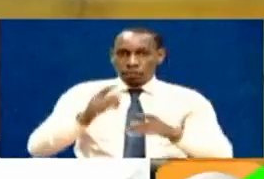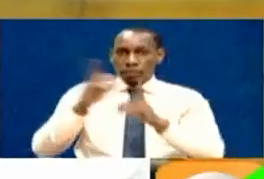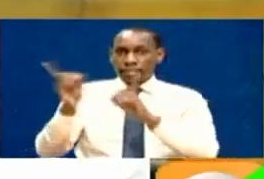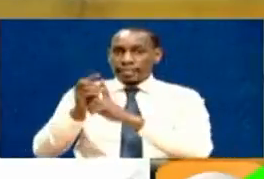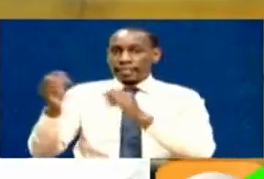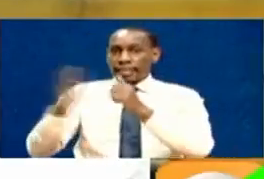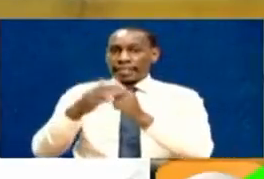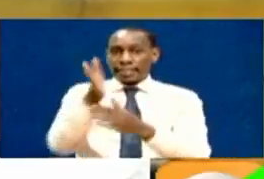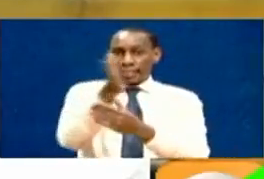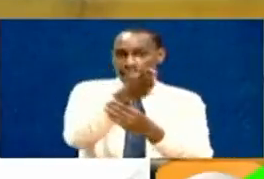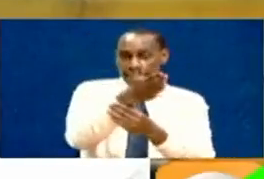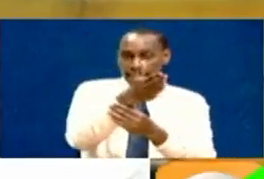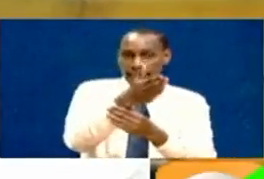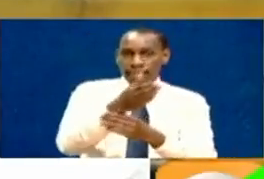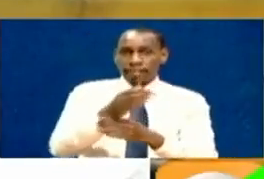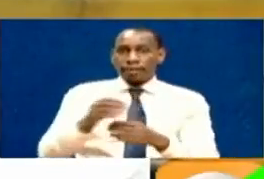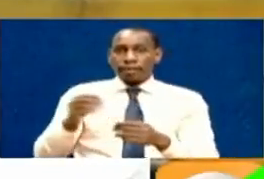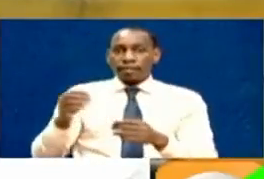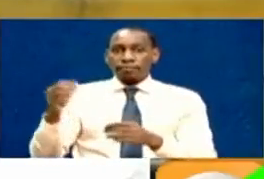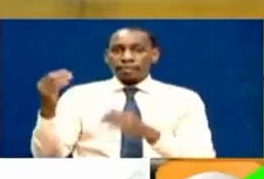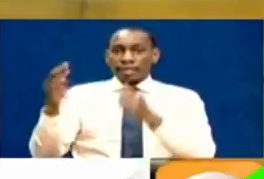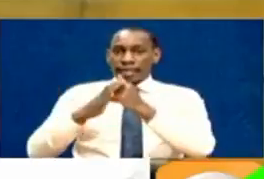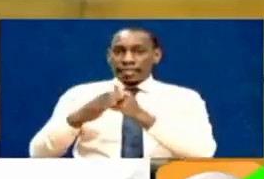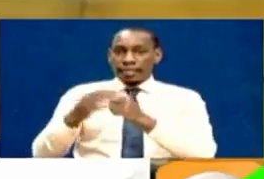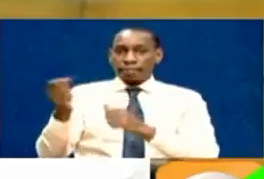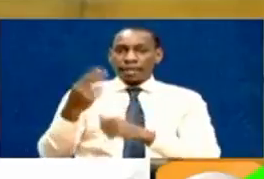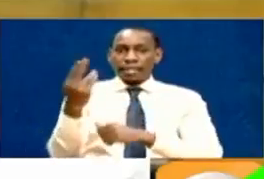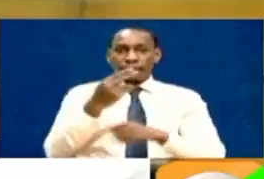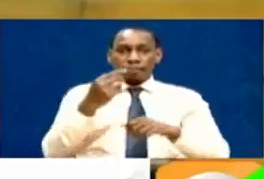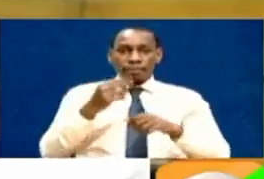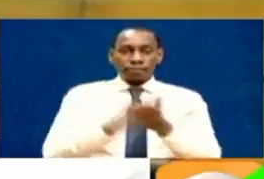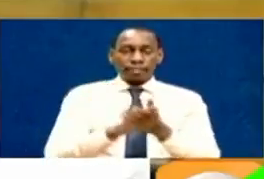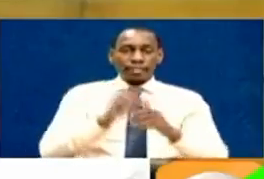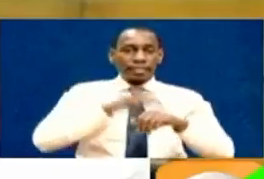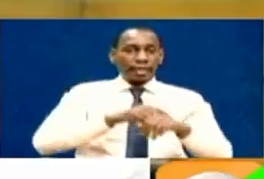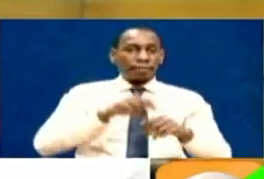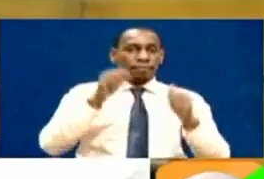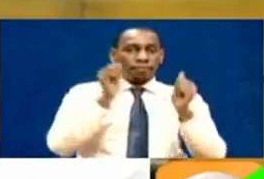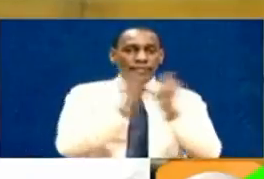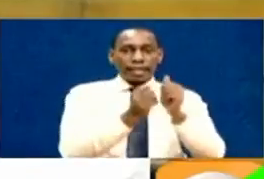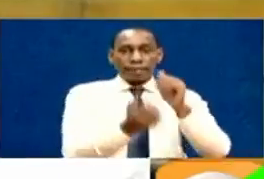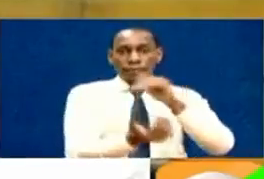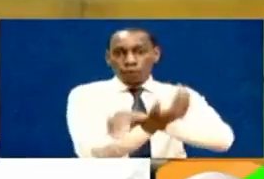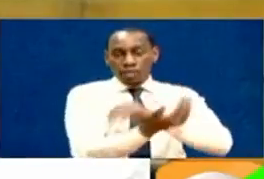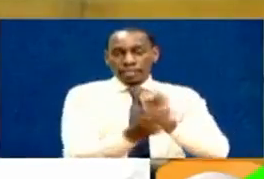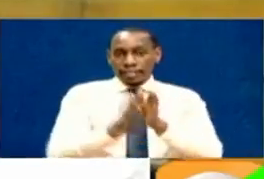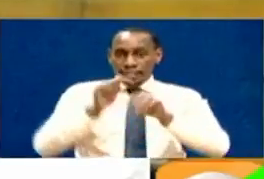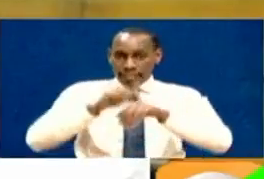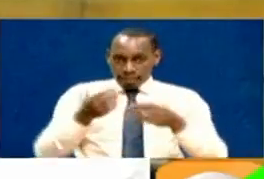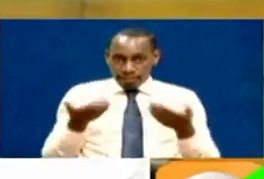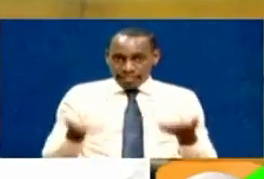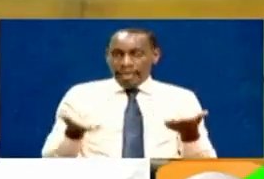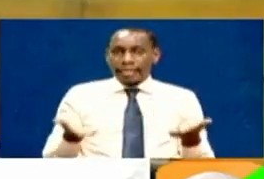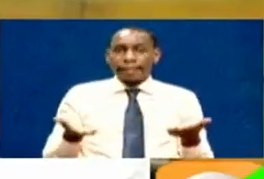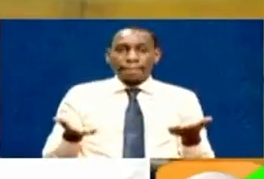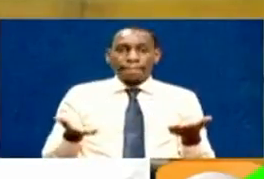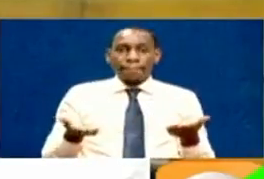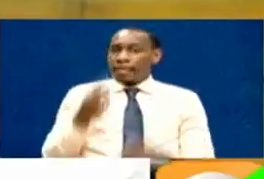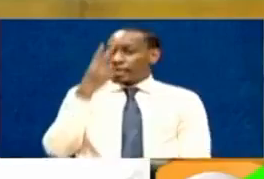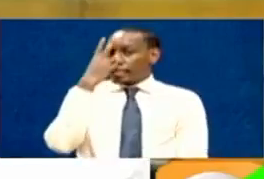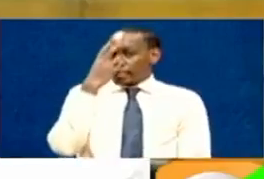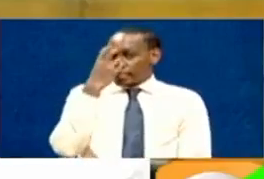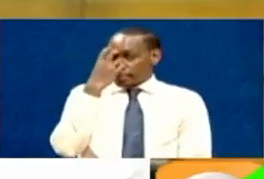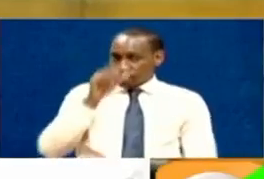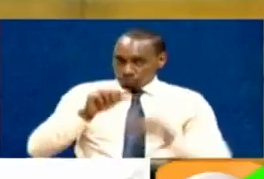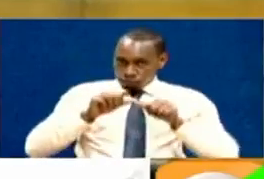on Thursday, 9th of April at 10 a.m. In the meantime, the suspect